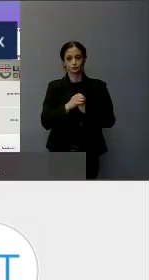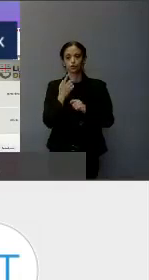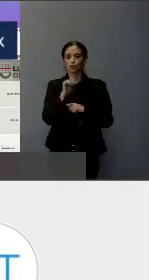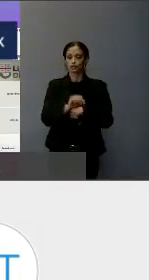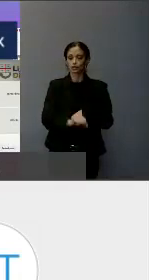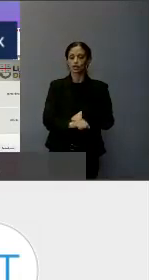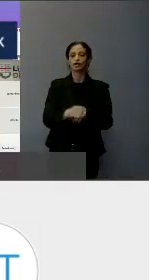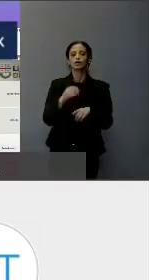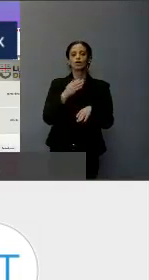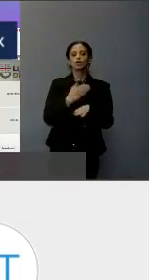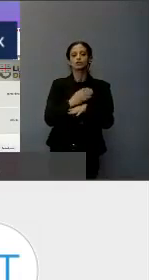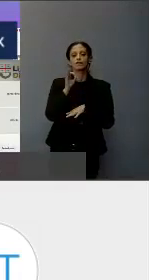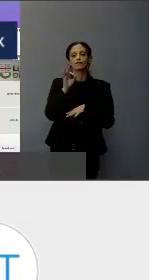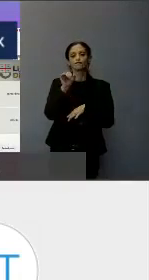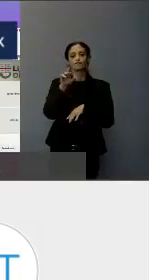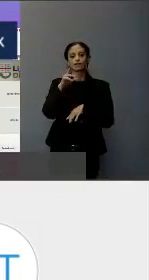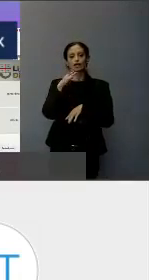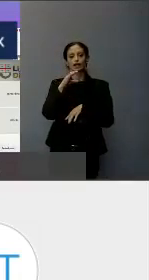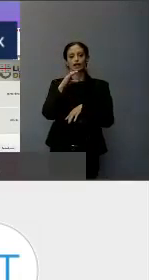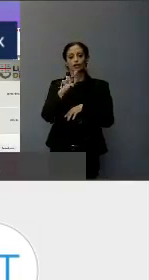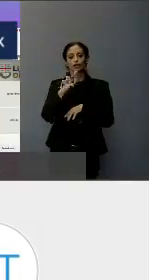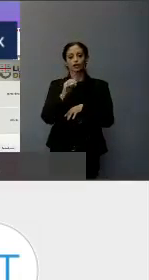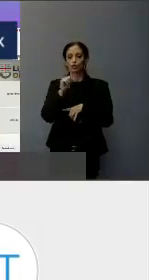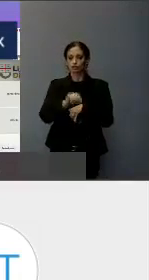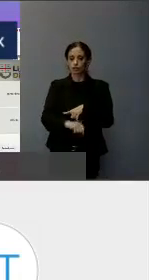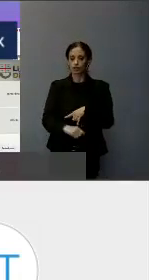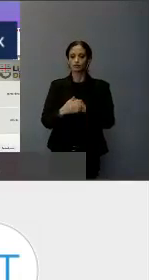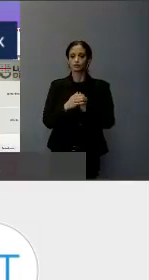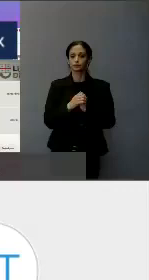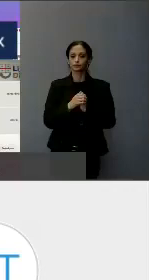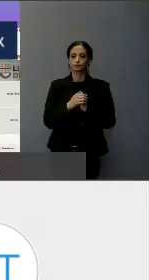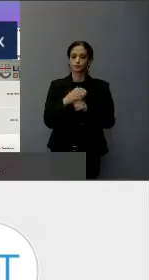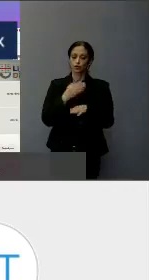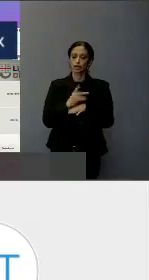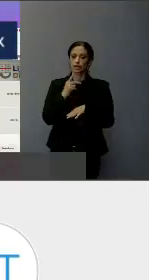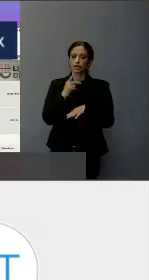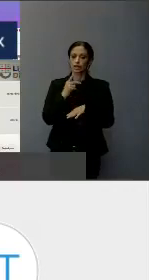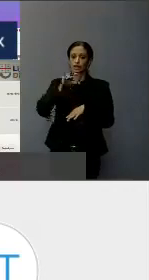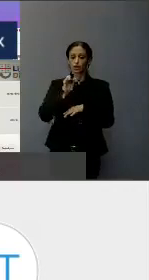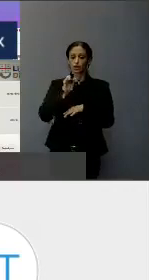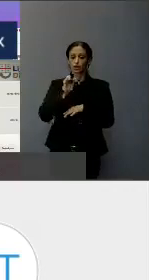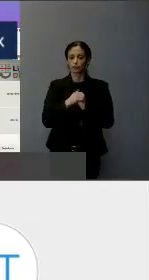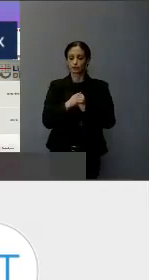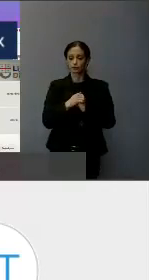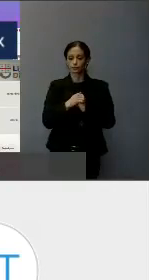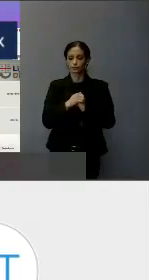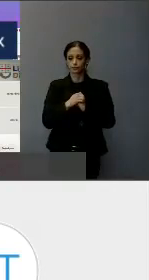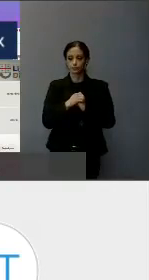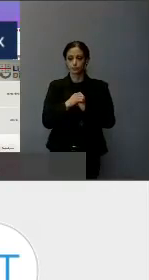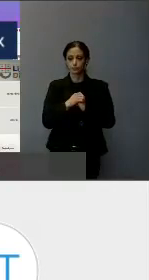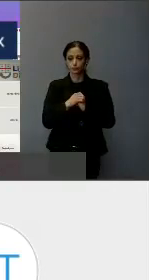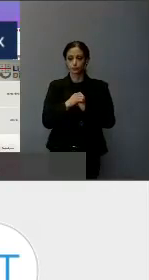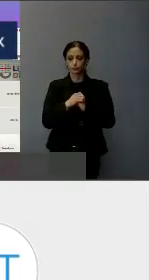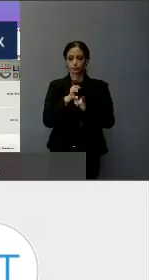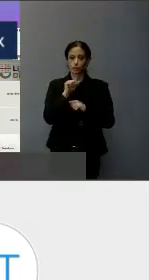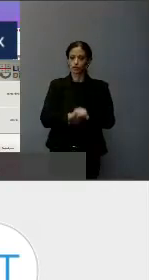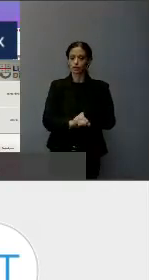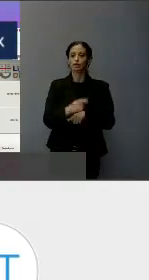era ferrero contrario consigliere grillo contrario